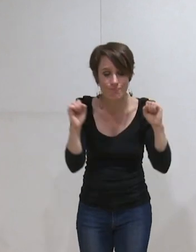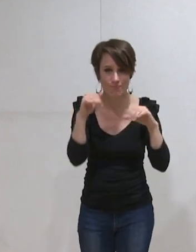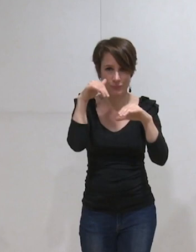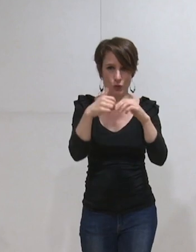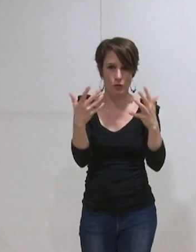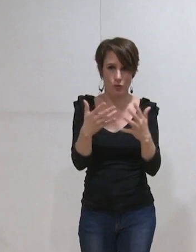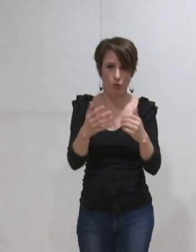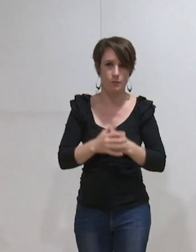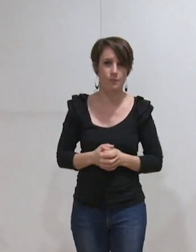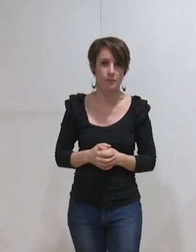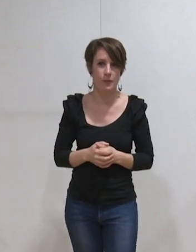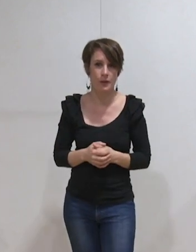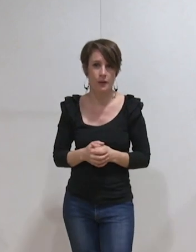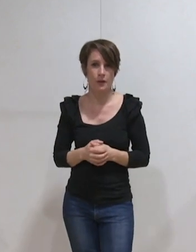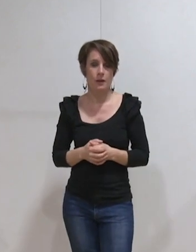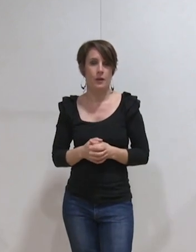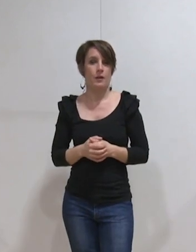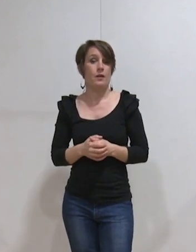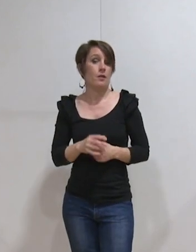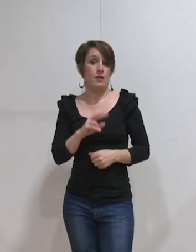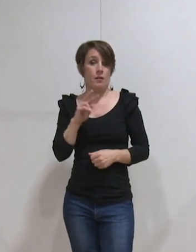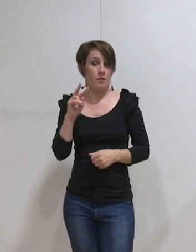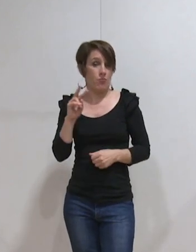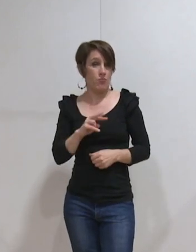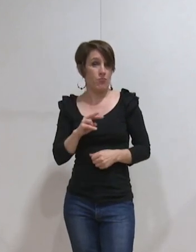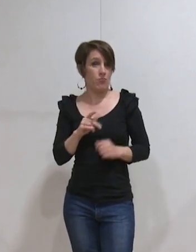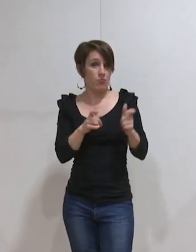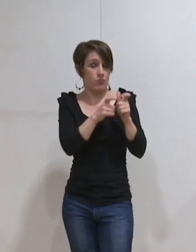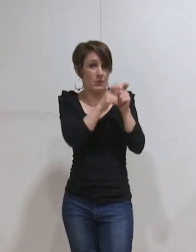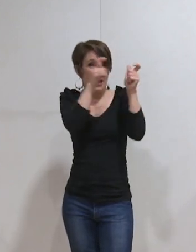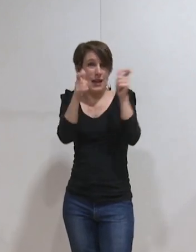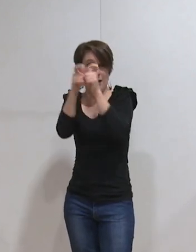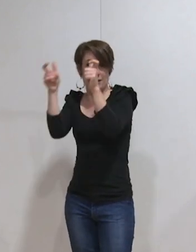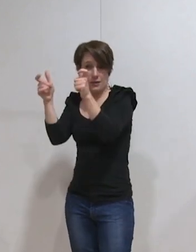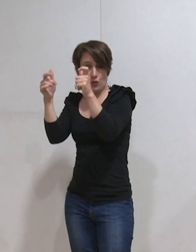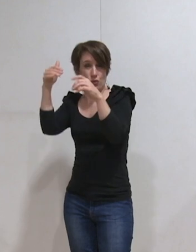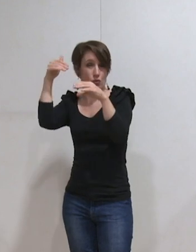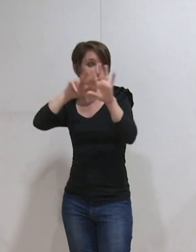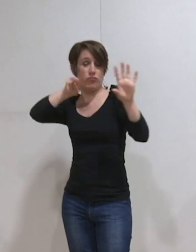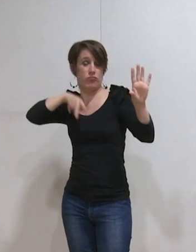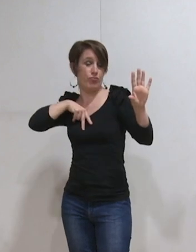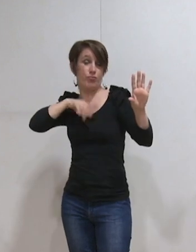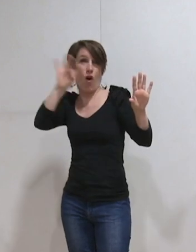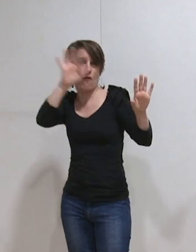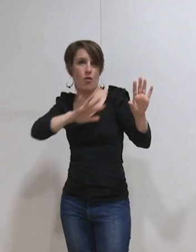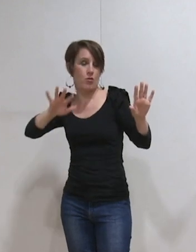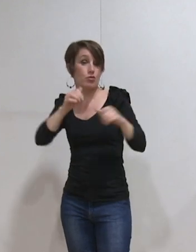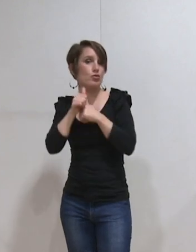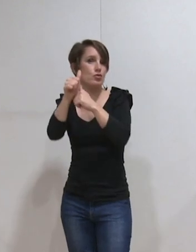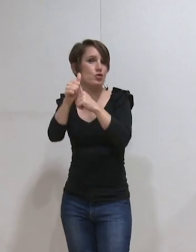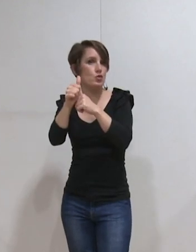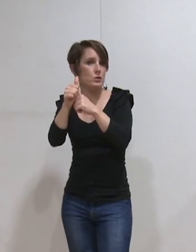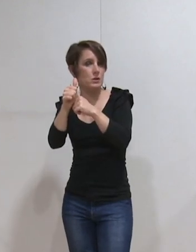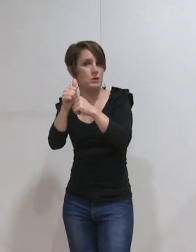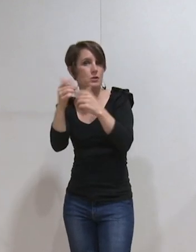qui bouscule le fondement même de nos institutions qui sont basé sur la notion de démocratie représentative nous sommes ici des élus